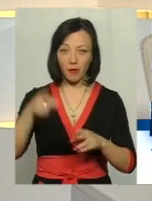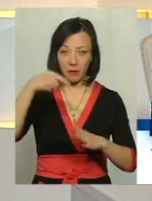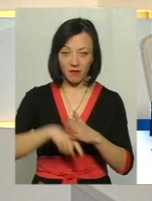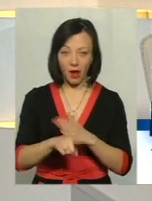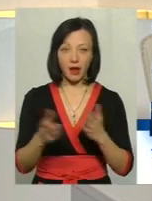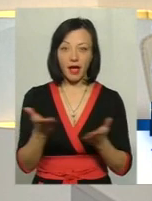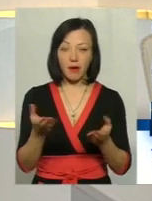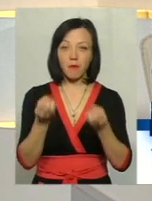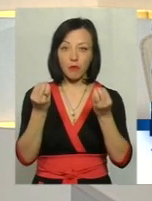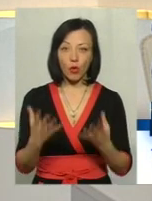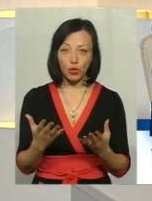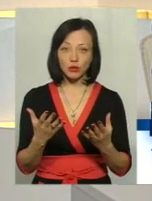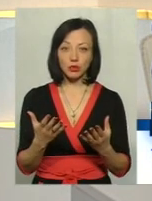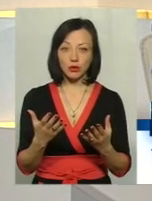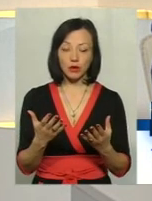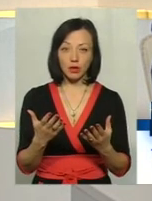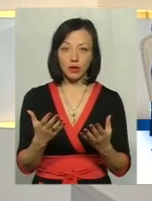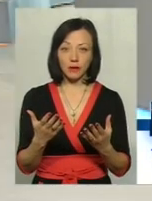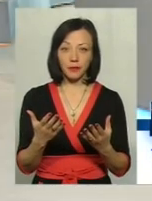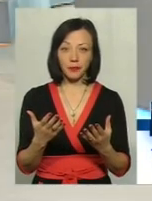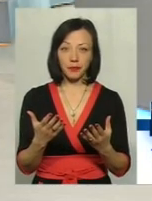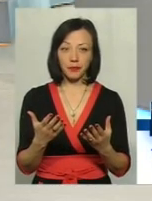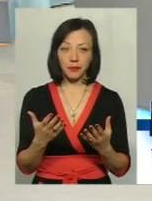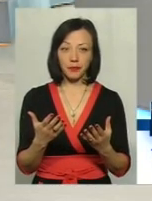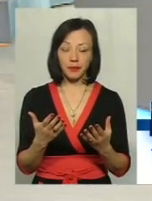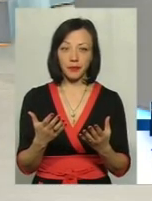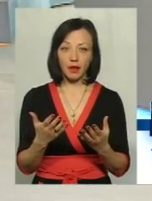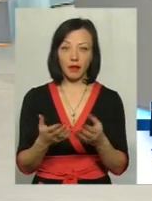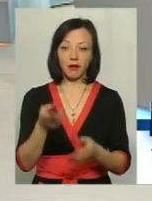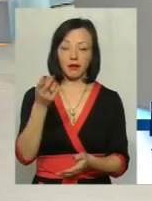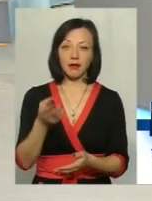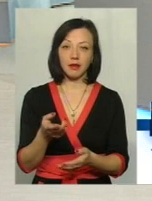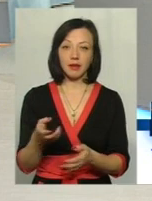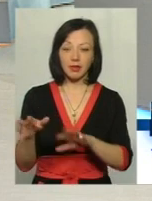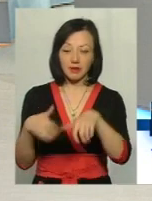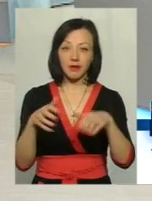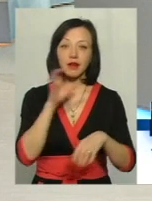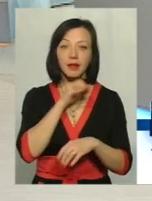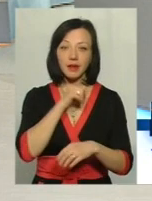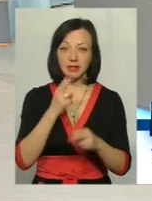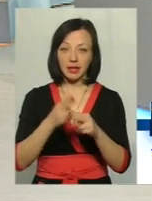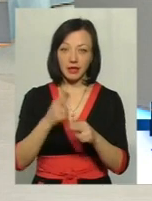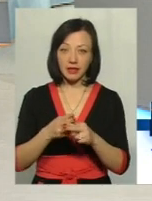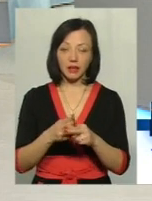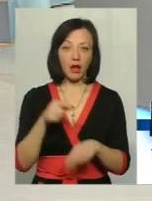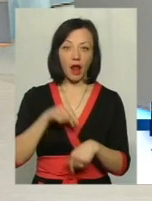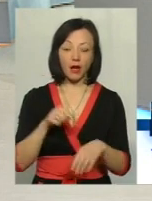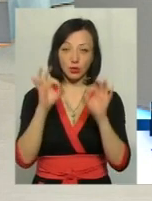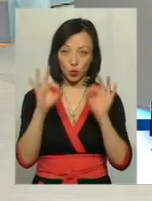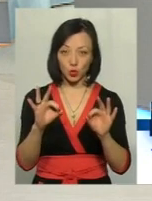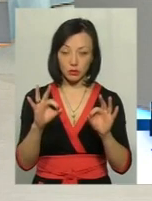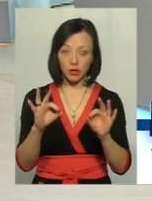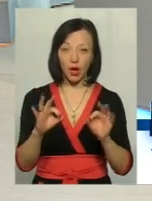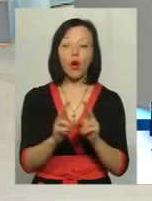подвалі, який просто то, що лишається, залізо в подвалі його виносить, серед біла дня. Реакції теж ніякої.